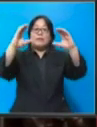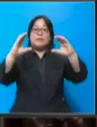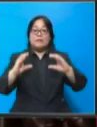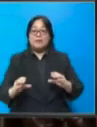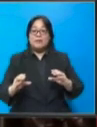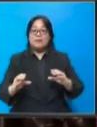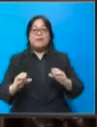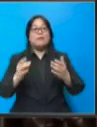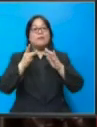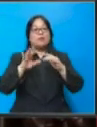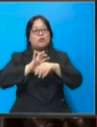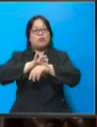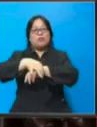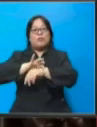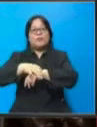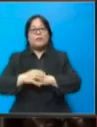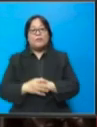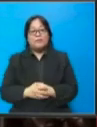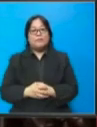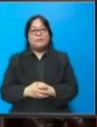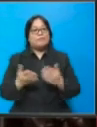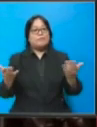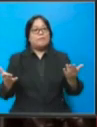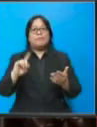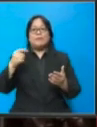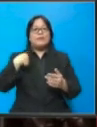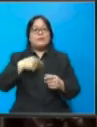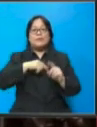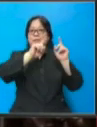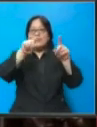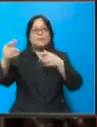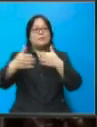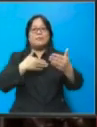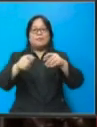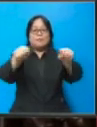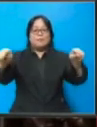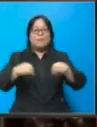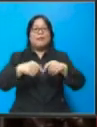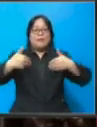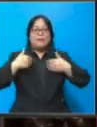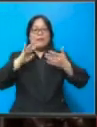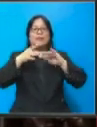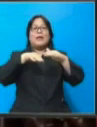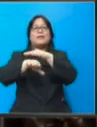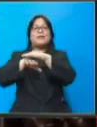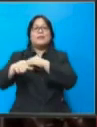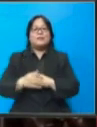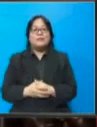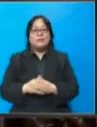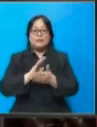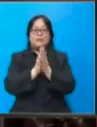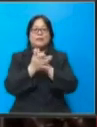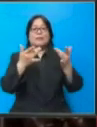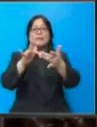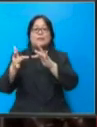pendekatan liputan geografi, jadi di mana kita pergi, ke mana kita pergi, kita ada internet access, jadi